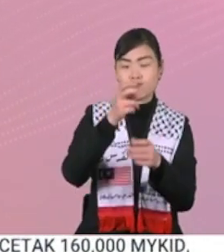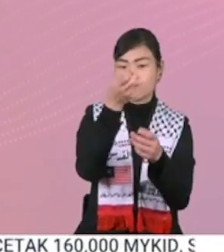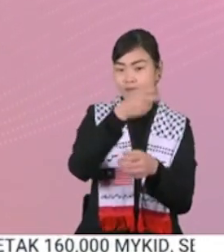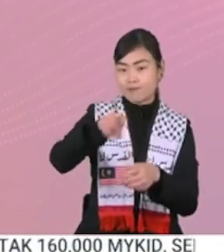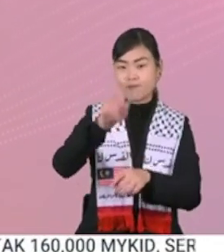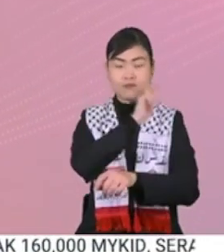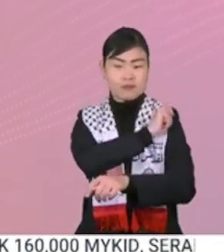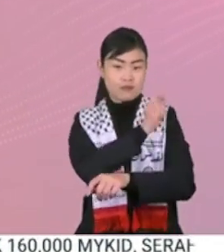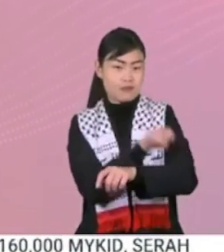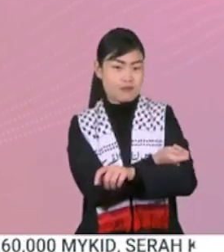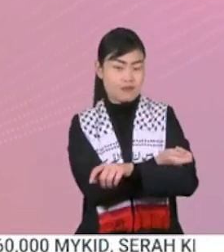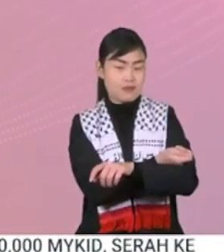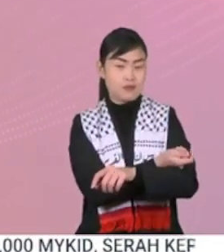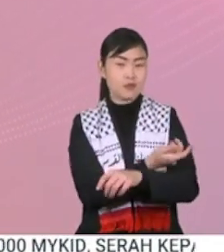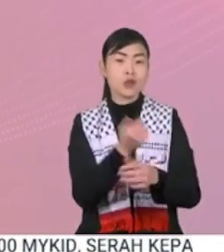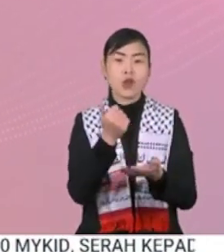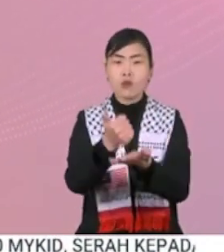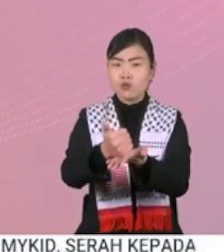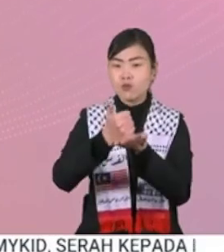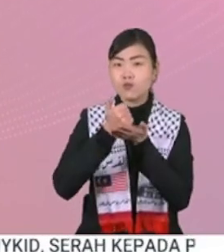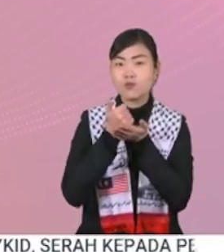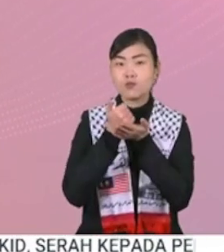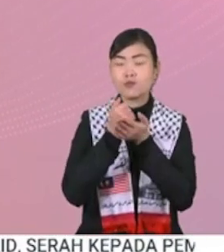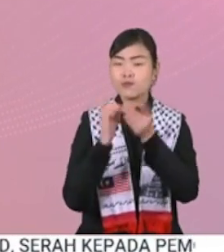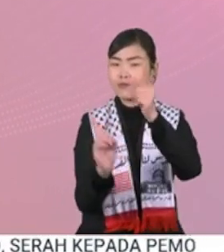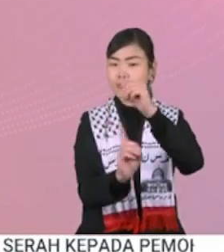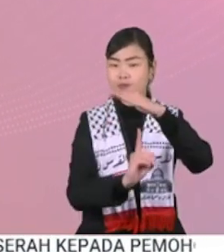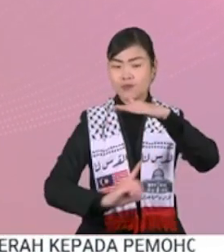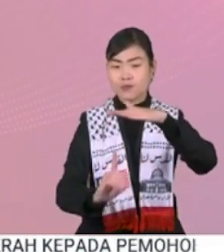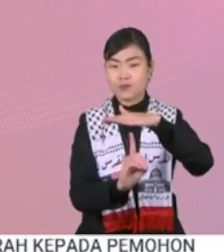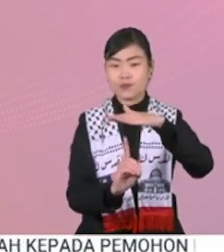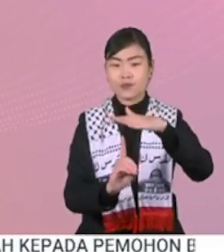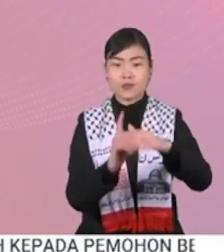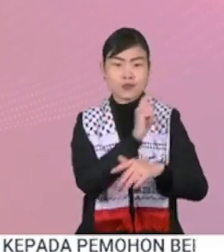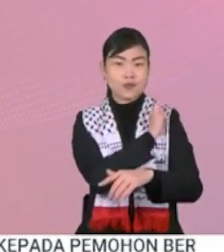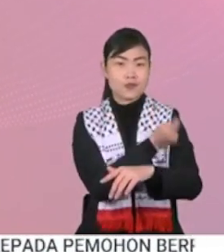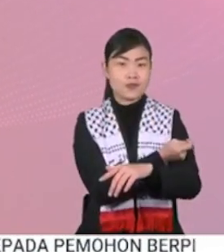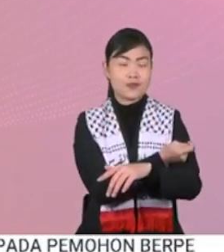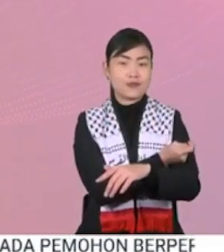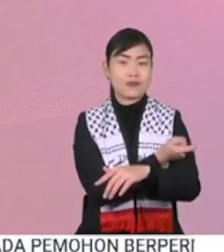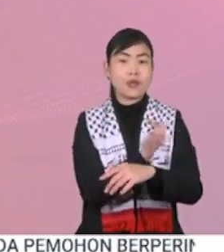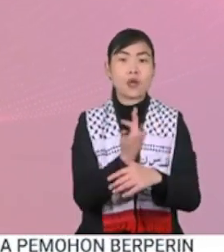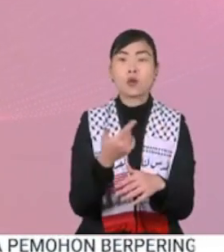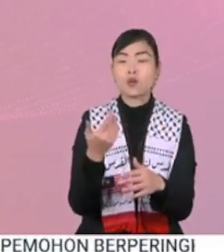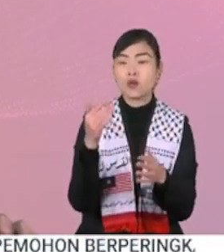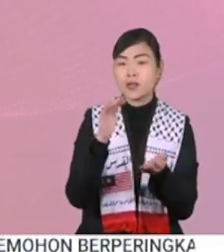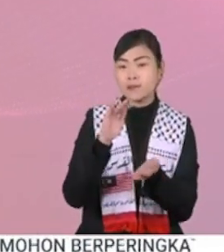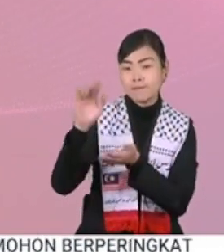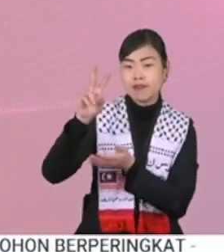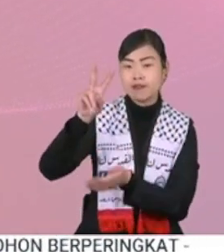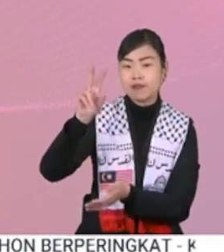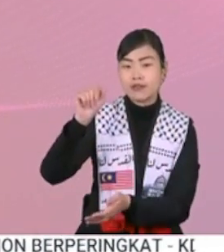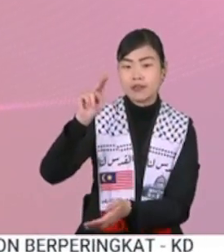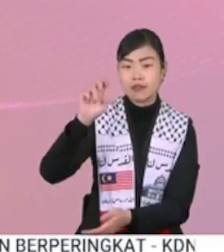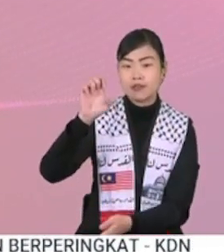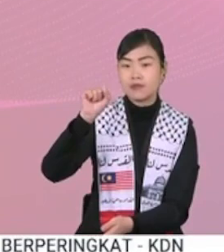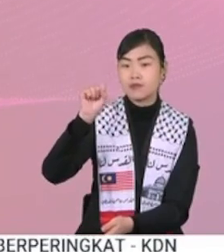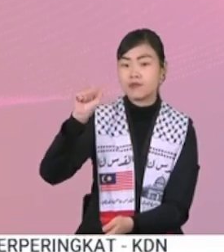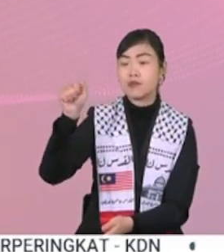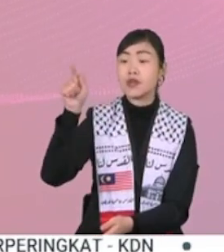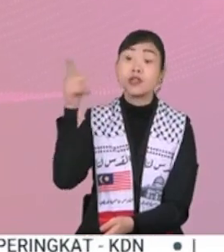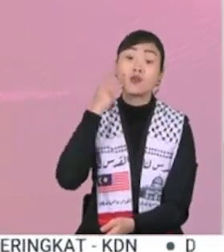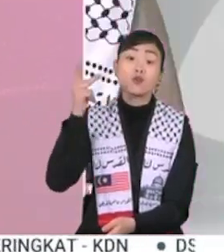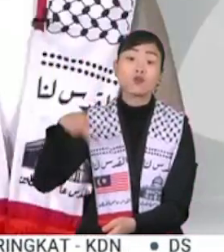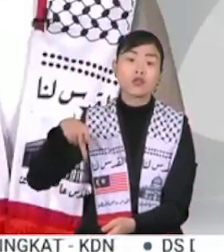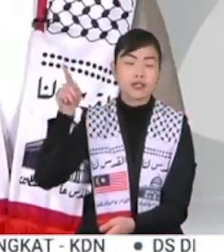daya guna awam bantu menyelaras semula dasar tenaga negara perinciannya kita langsung bersama Rakan penyampai Vanisa maring di Kuching